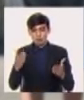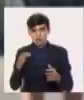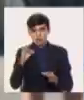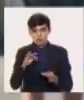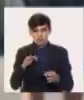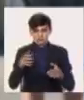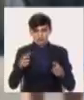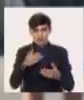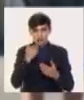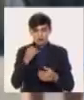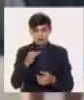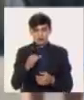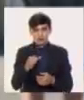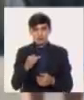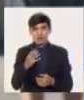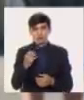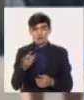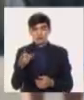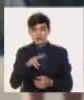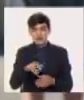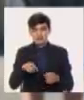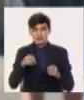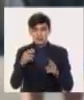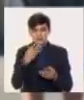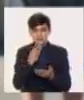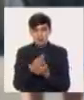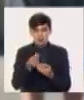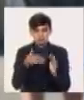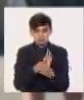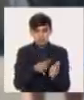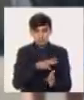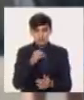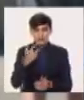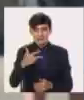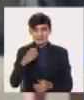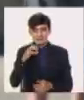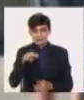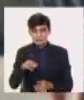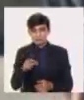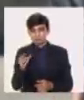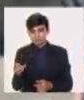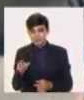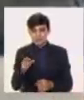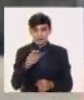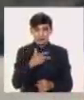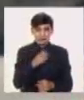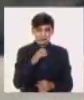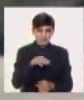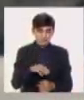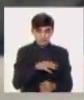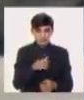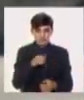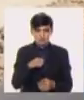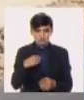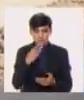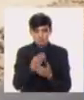ештеме болмағасын, сондықтан екі шетіне өзіміздің расходымыз есебінен 30 сантиметр лишний жайдық. Оны өзіміз